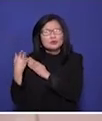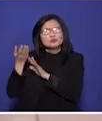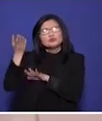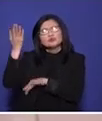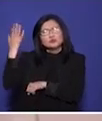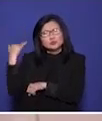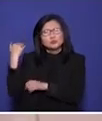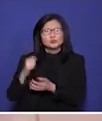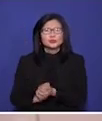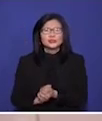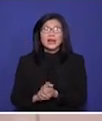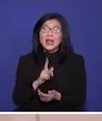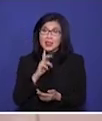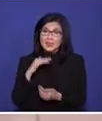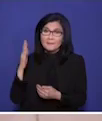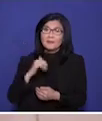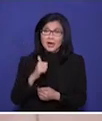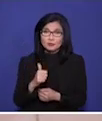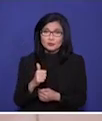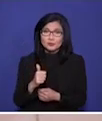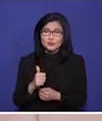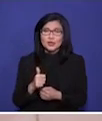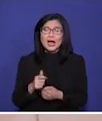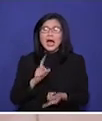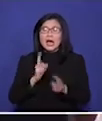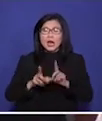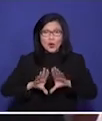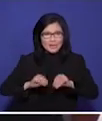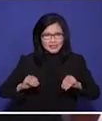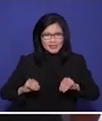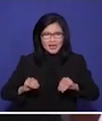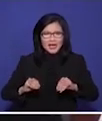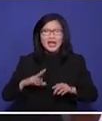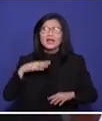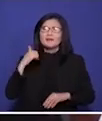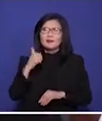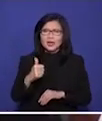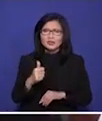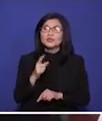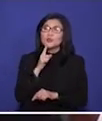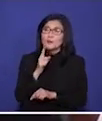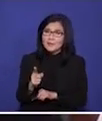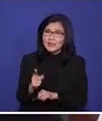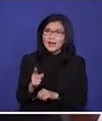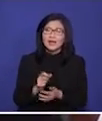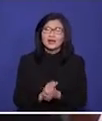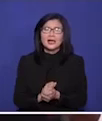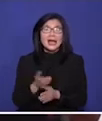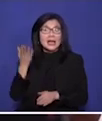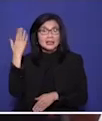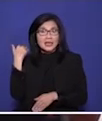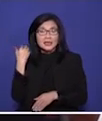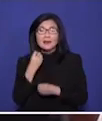sehingga lebih enak dalam bekerja enak dalam memberikan perintah-perintah tadi Bapak